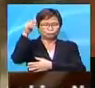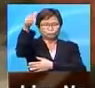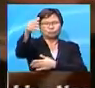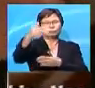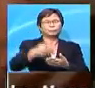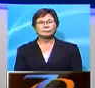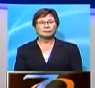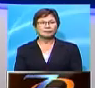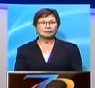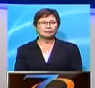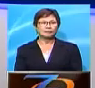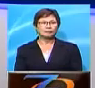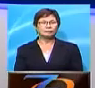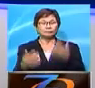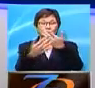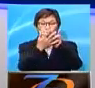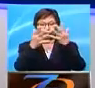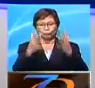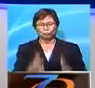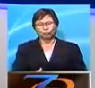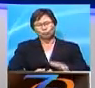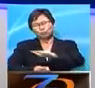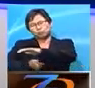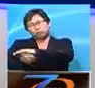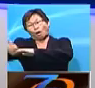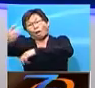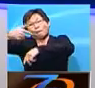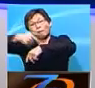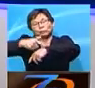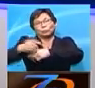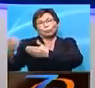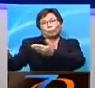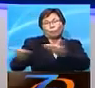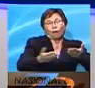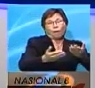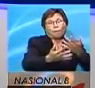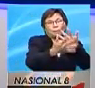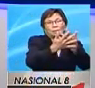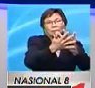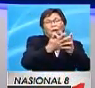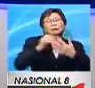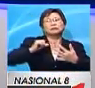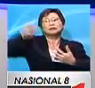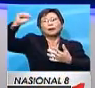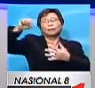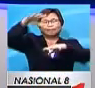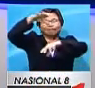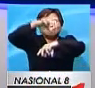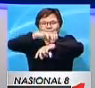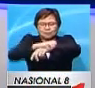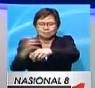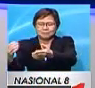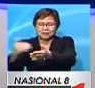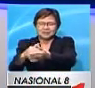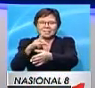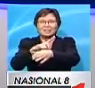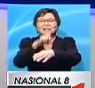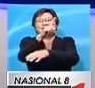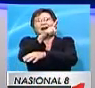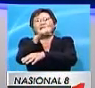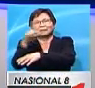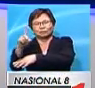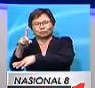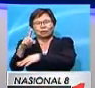datang banduan yang meluloskan diri ketika dibawa ke penjara Tawau Sabah diberkas semula di lahar Datuk lelaki itu